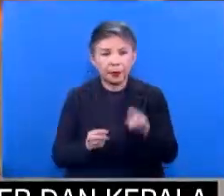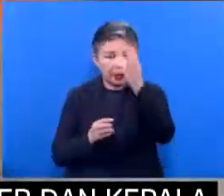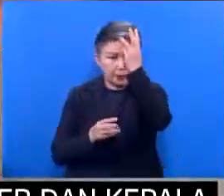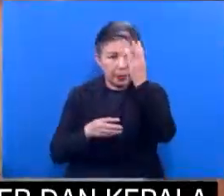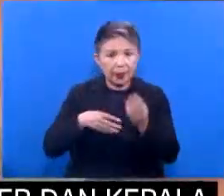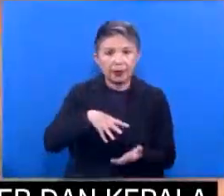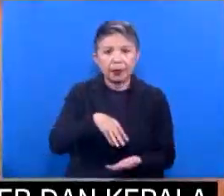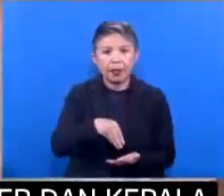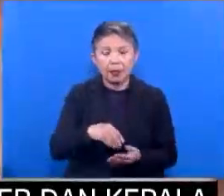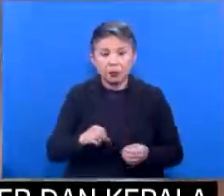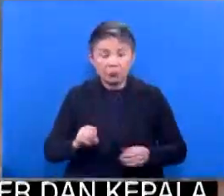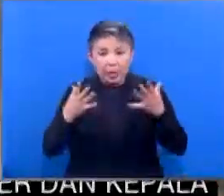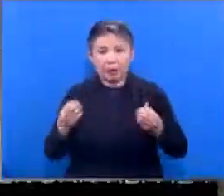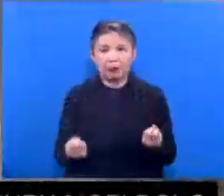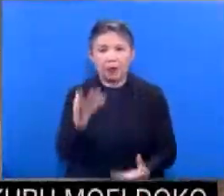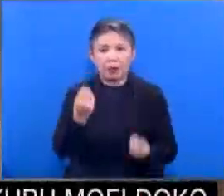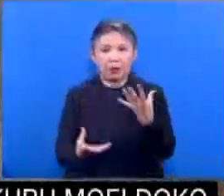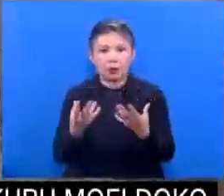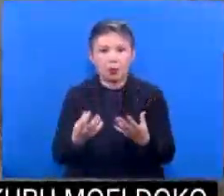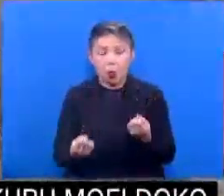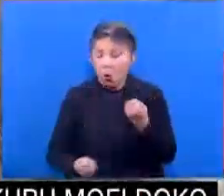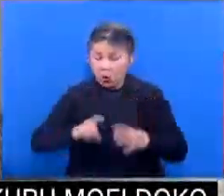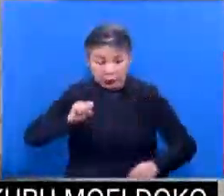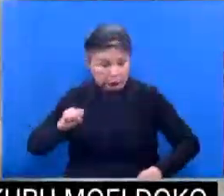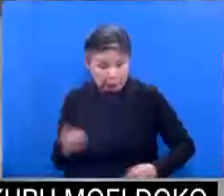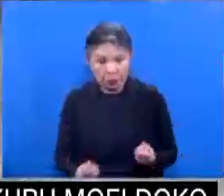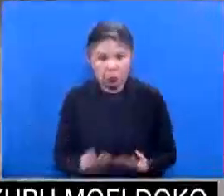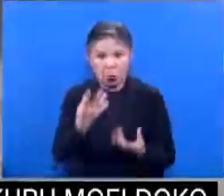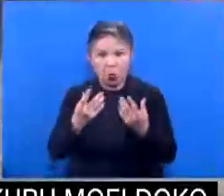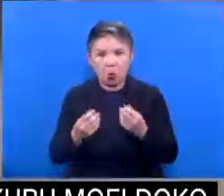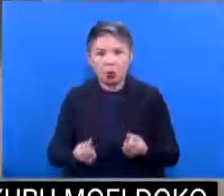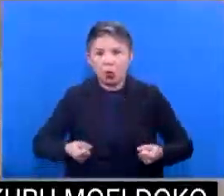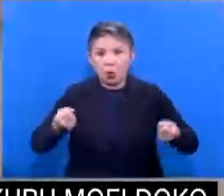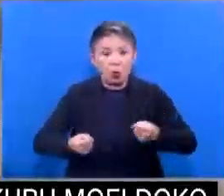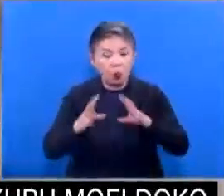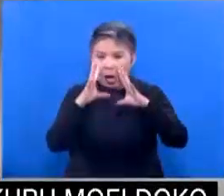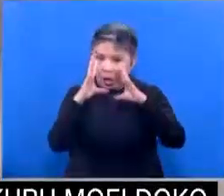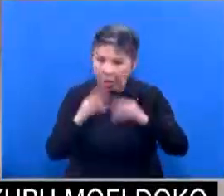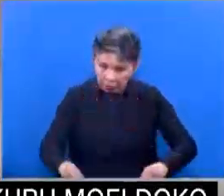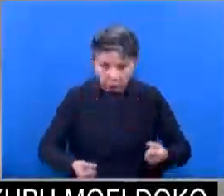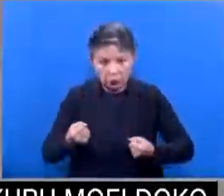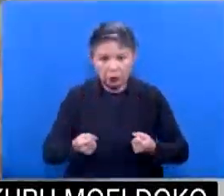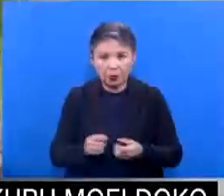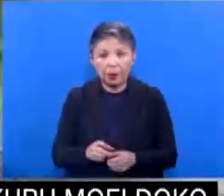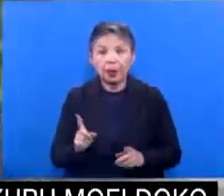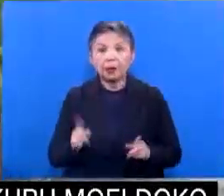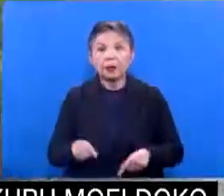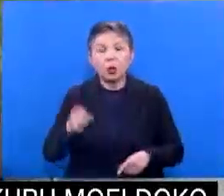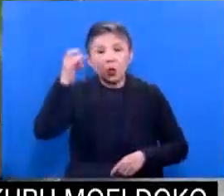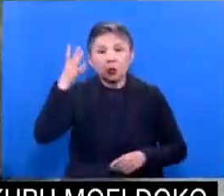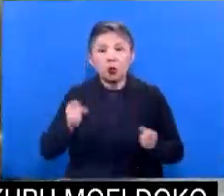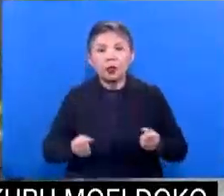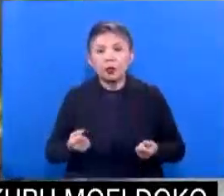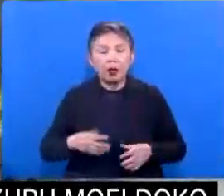Tengah, tiba-tiba terbakar Rabu siang. Api dengan cepat menyebar dan menghanguskan seluruh bodi mobil. Saat kejadian, sopir